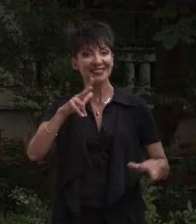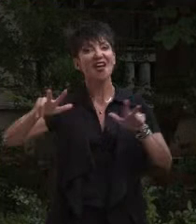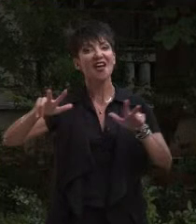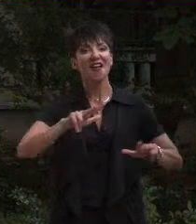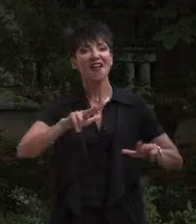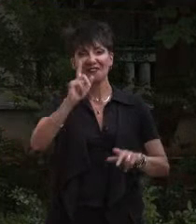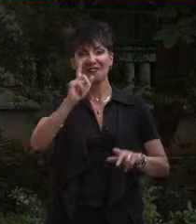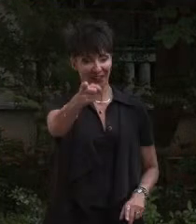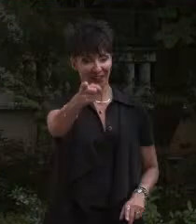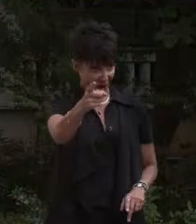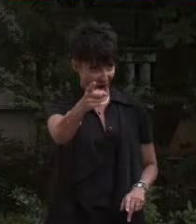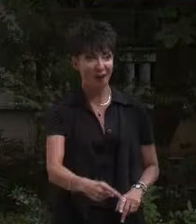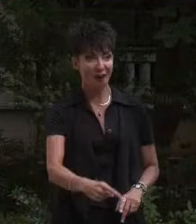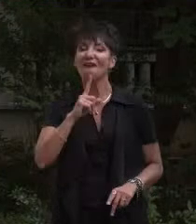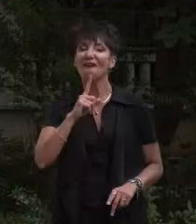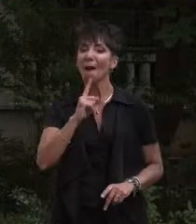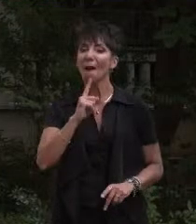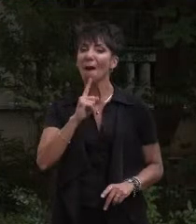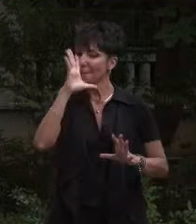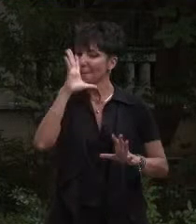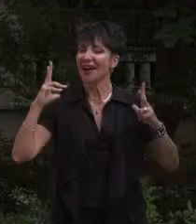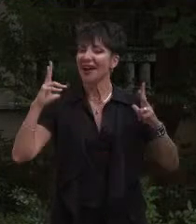βίντεο και πραγματικά θα